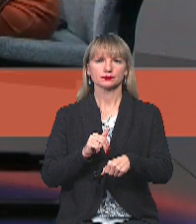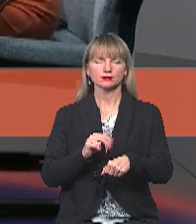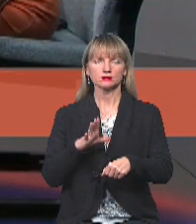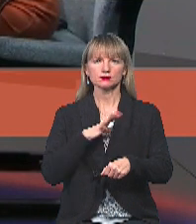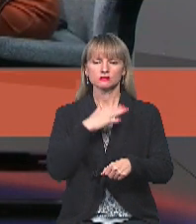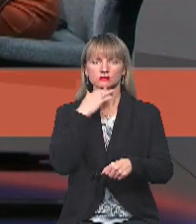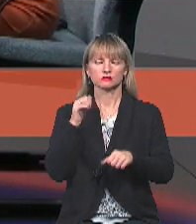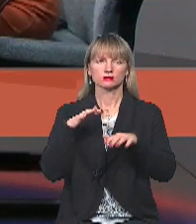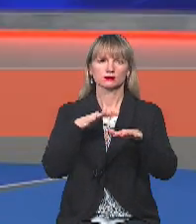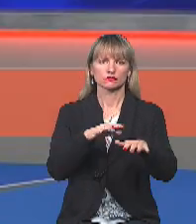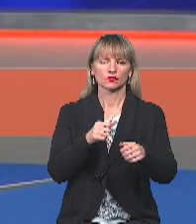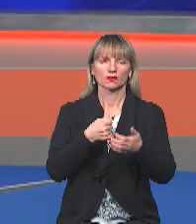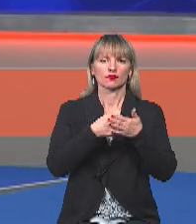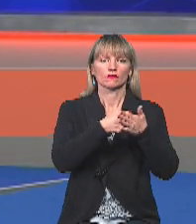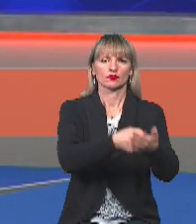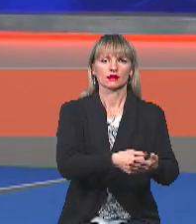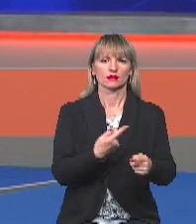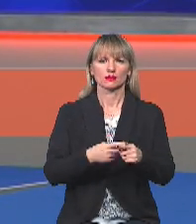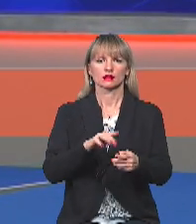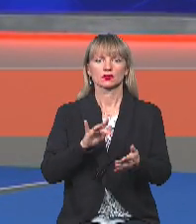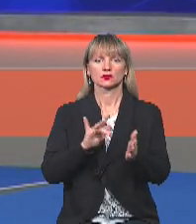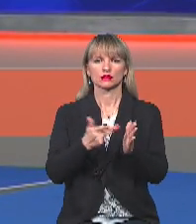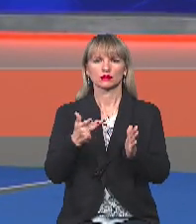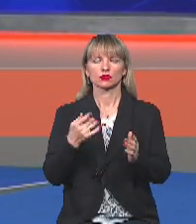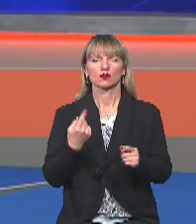натовп і видавили то скло. Але